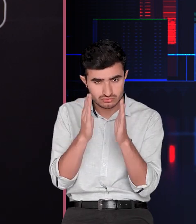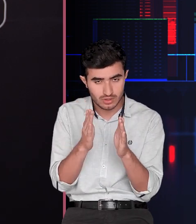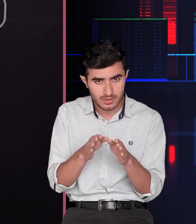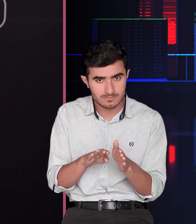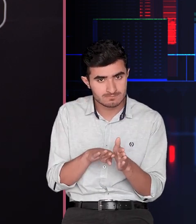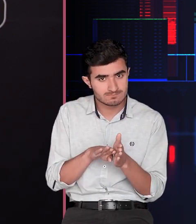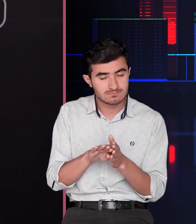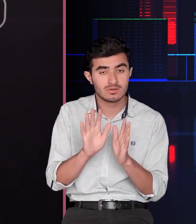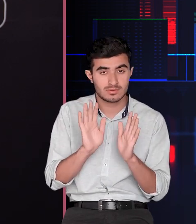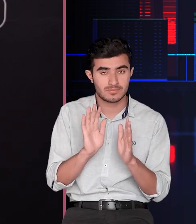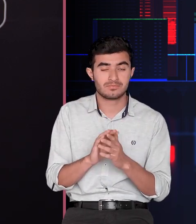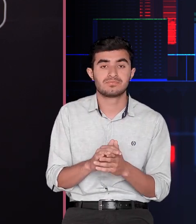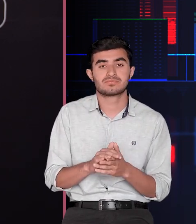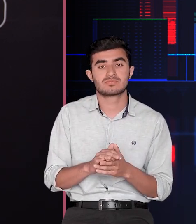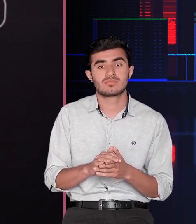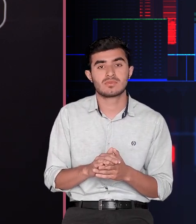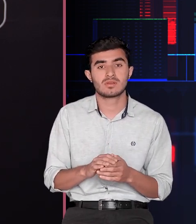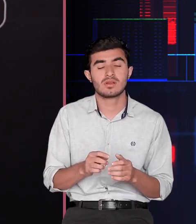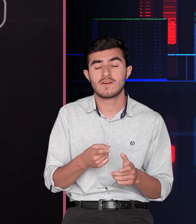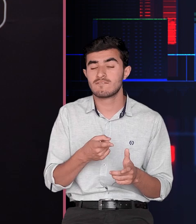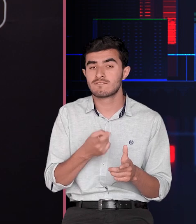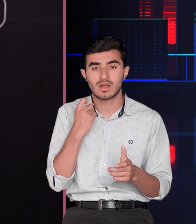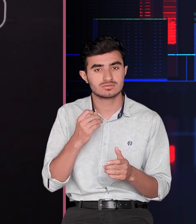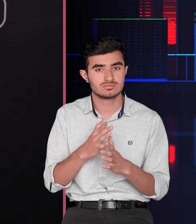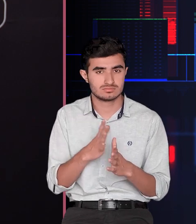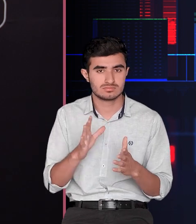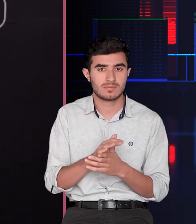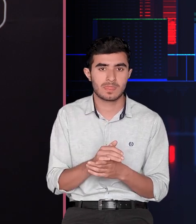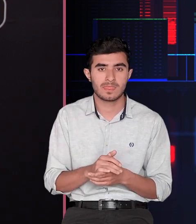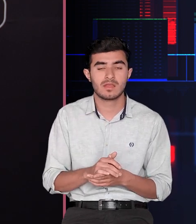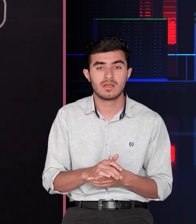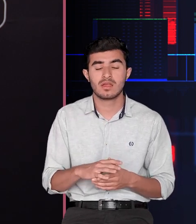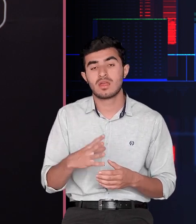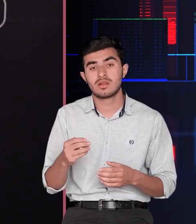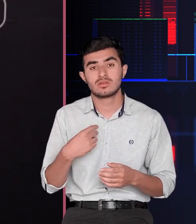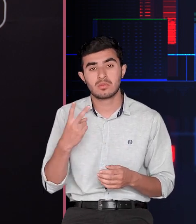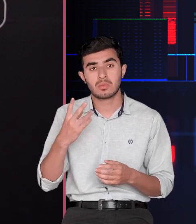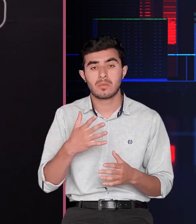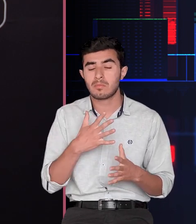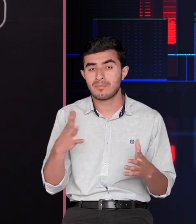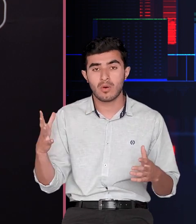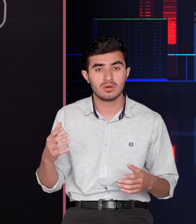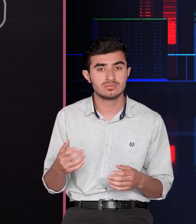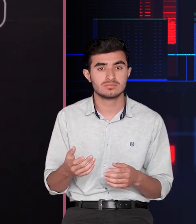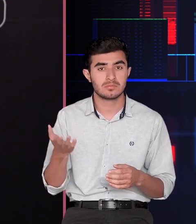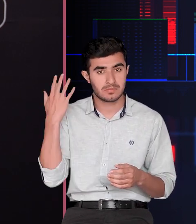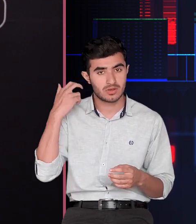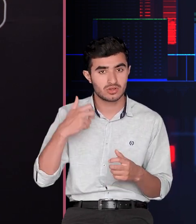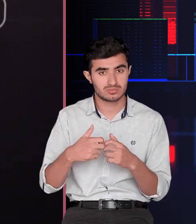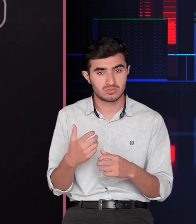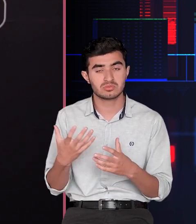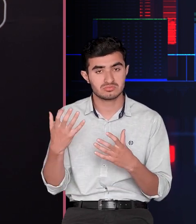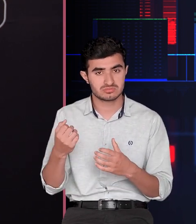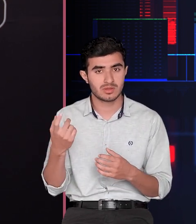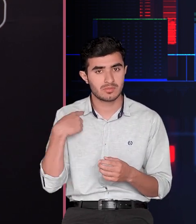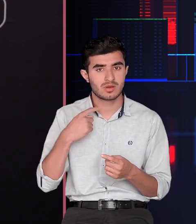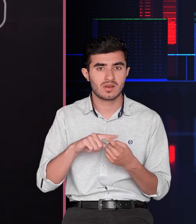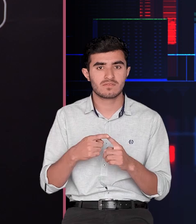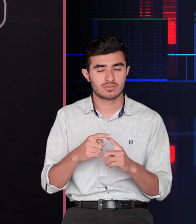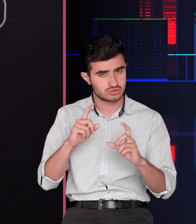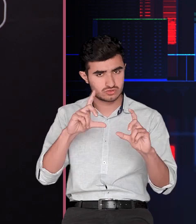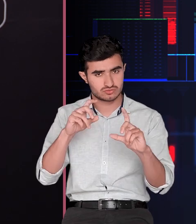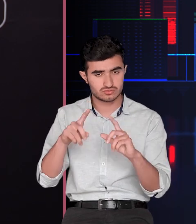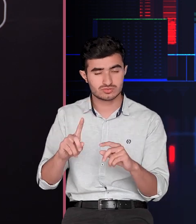उसमें एक बहुत बड़ा जो अभी रिसेंटली एक हादसा भी हुआ, हमारे फोटोग्राफर दोस्त हैं, बहुत सीनियर हैं, उनको हिट हुआ